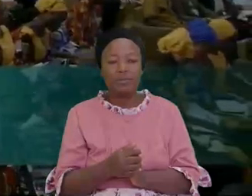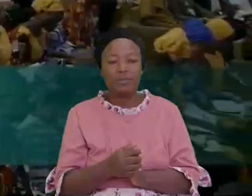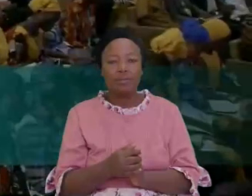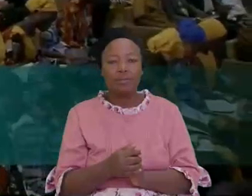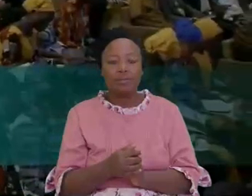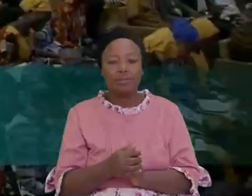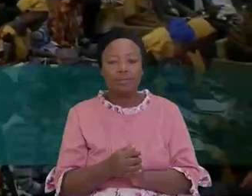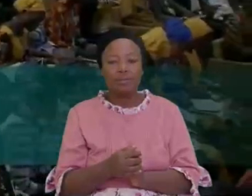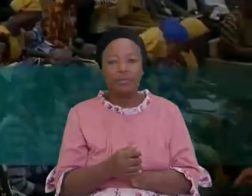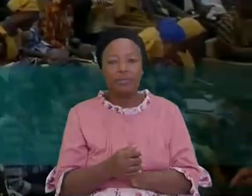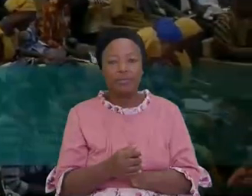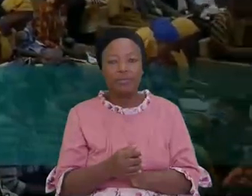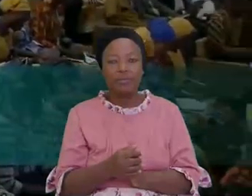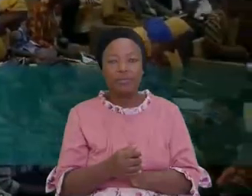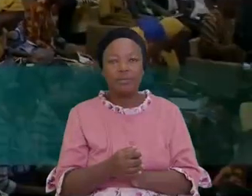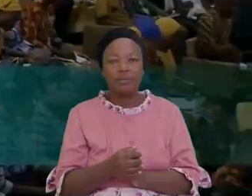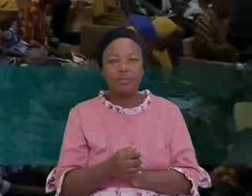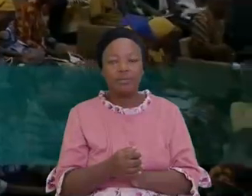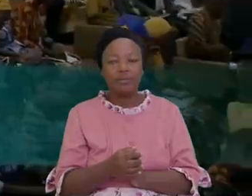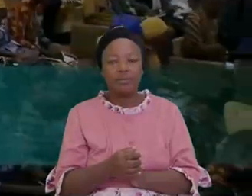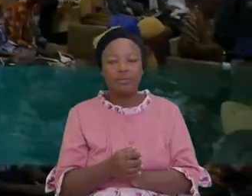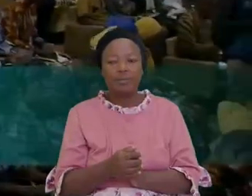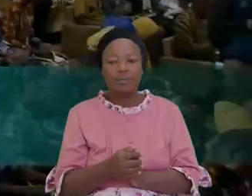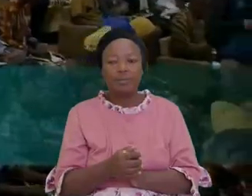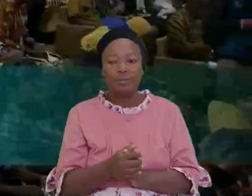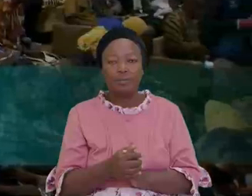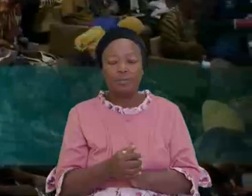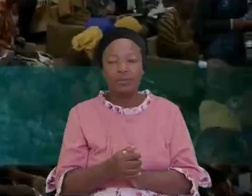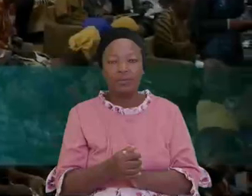traits enflammés du malin.